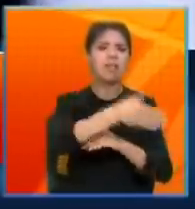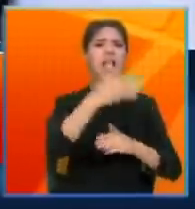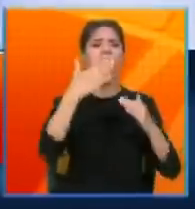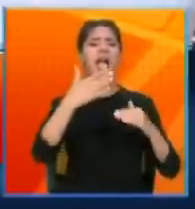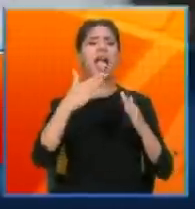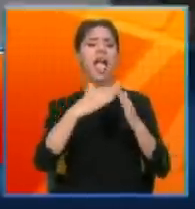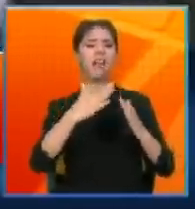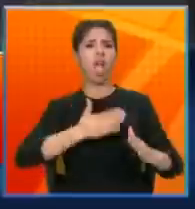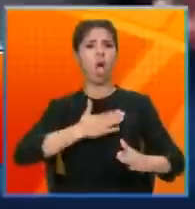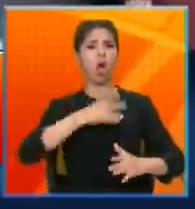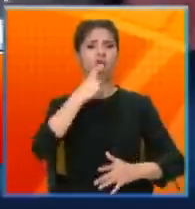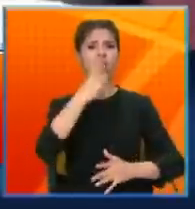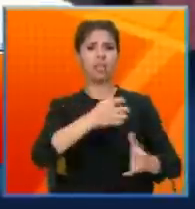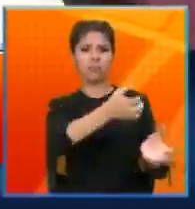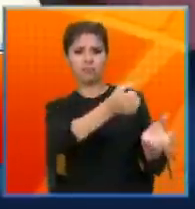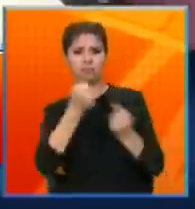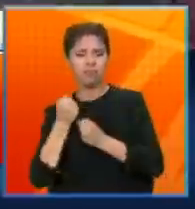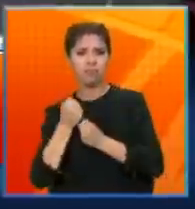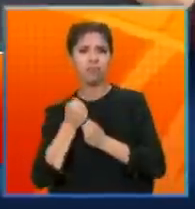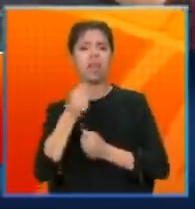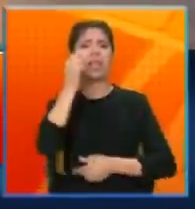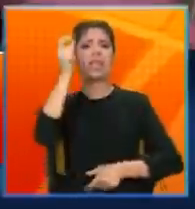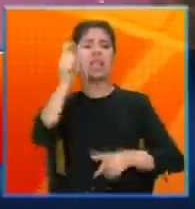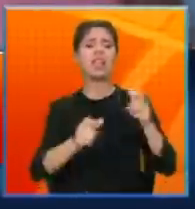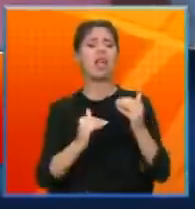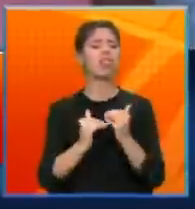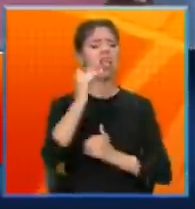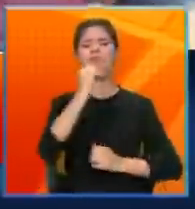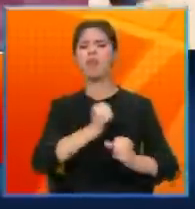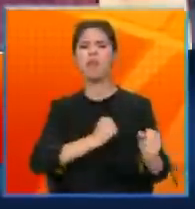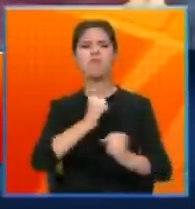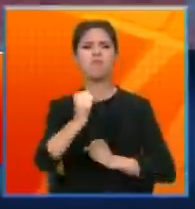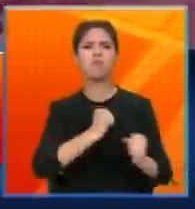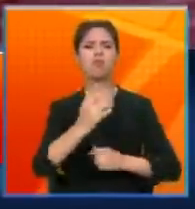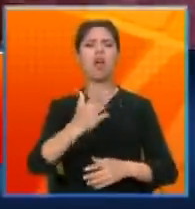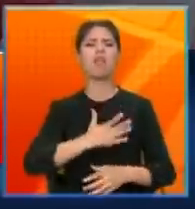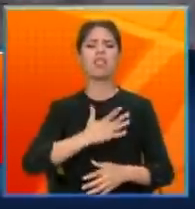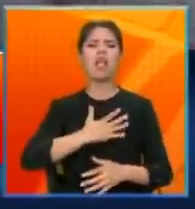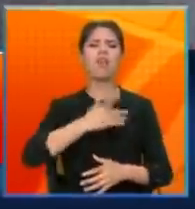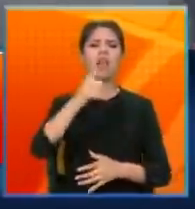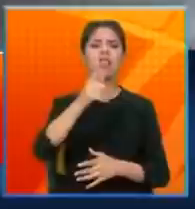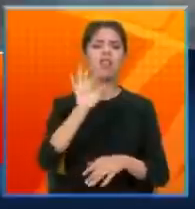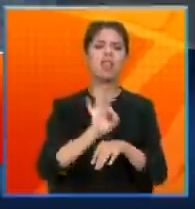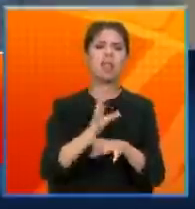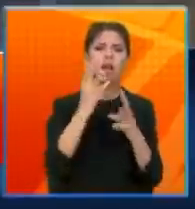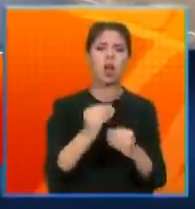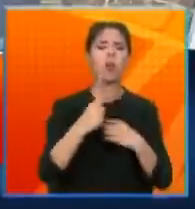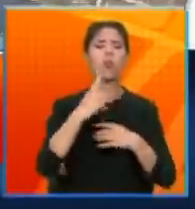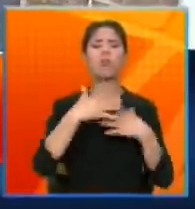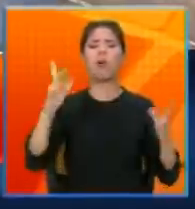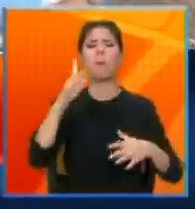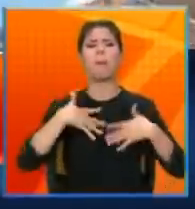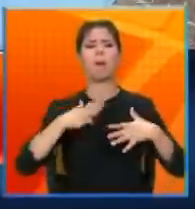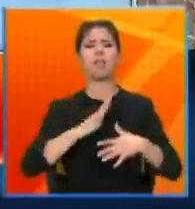caddeye bakan kısmındaki demir parmaklıları kırmak için insanüstü bir çaba verildi. Nefes nefes anlar, büyük bir panik yaşandı. Az önce